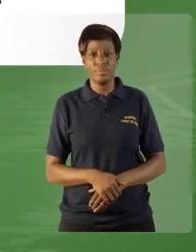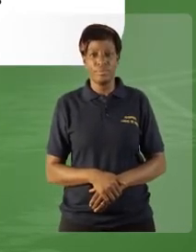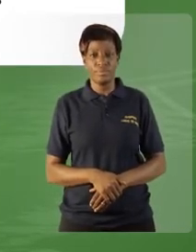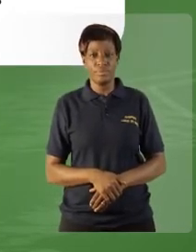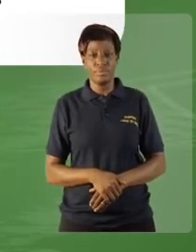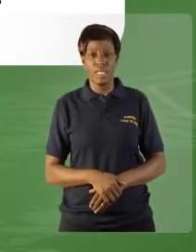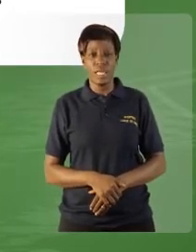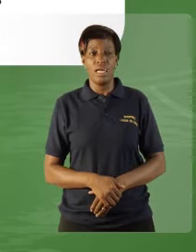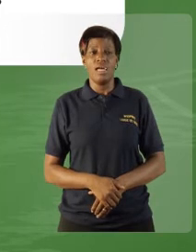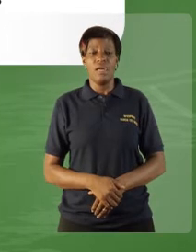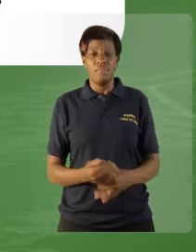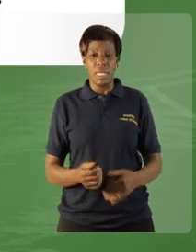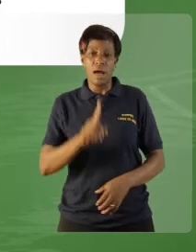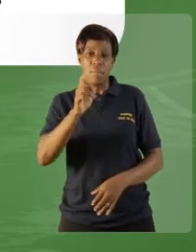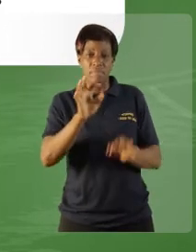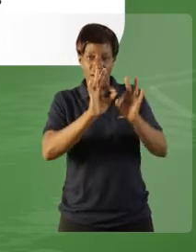Notre première phrase.